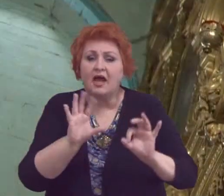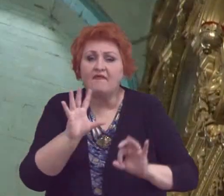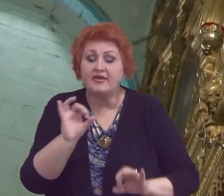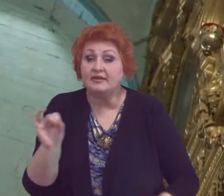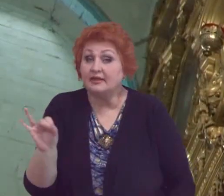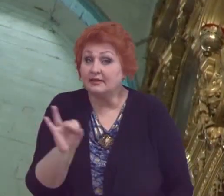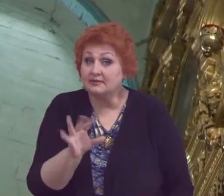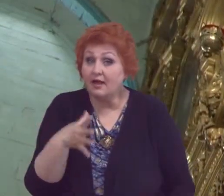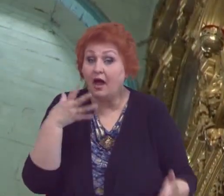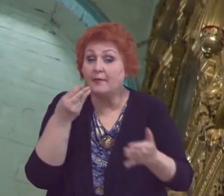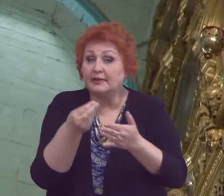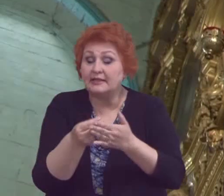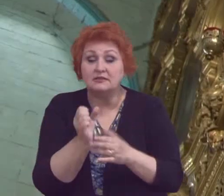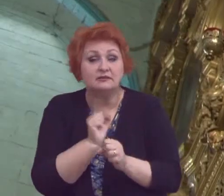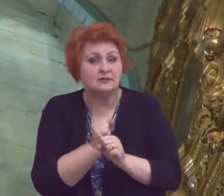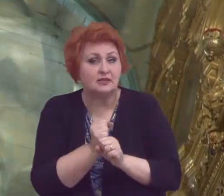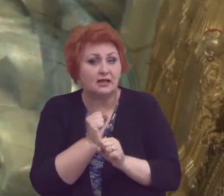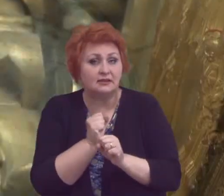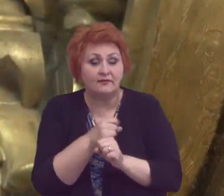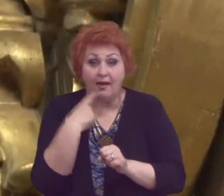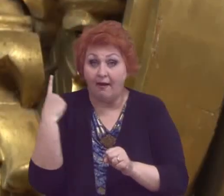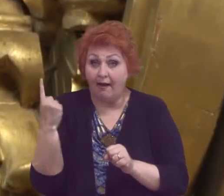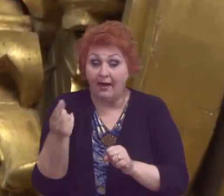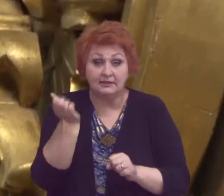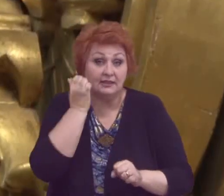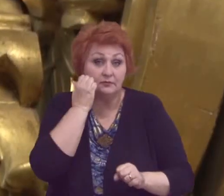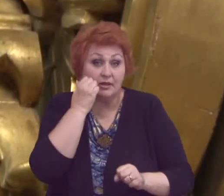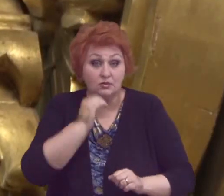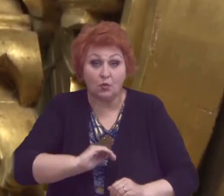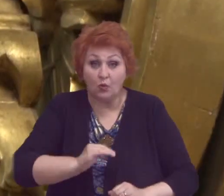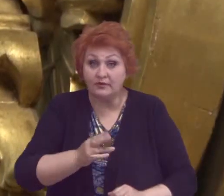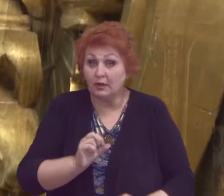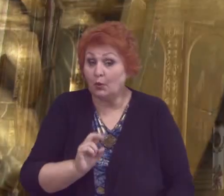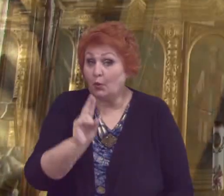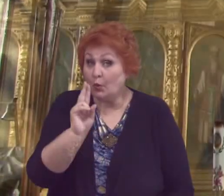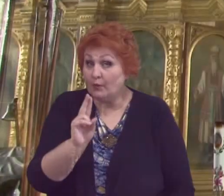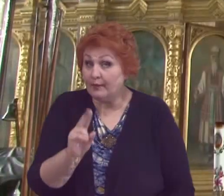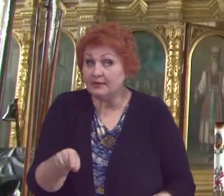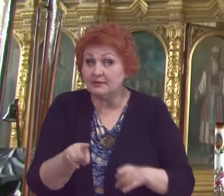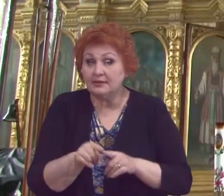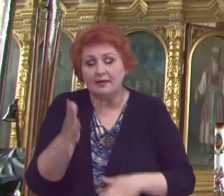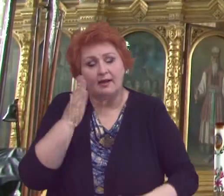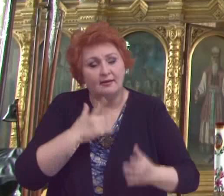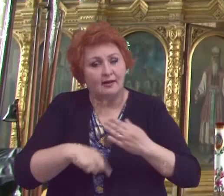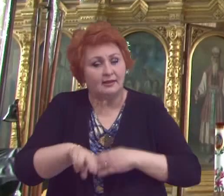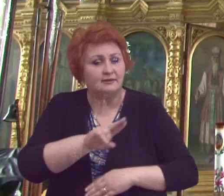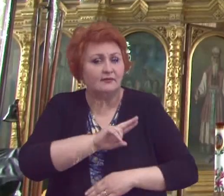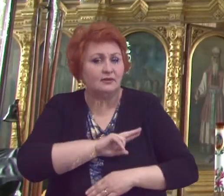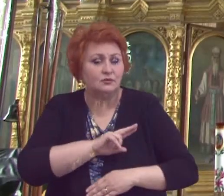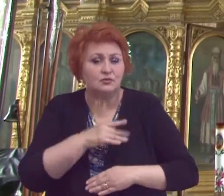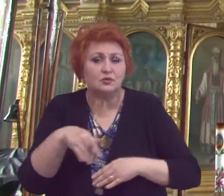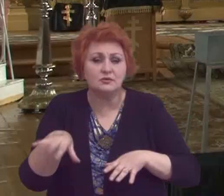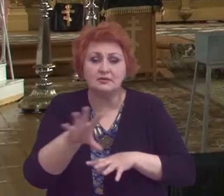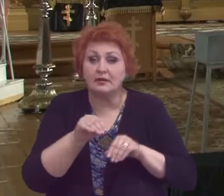Венеции. Оплатил его изготовление один из московских купцов. Так ратовал он душой за